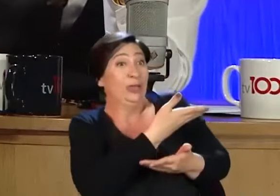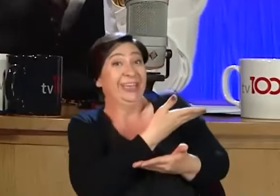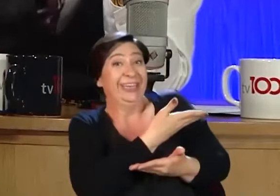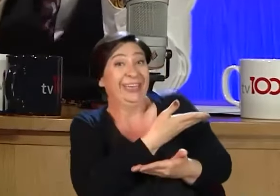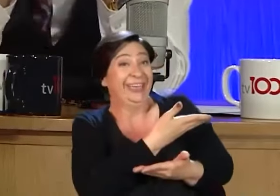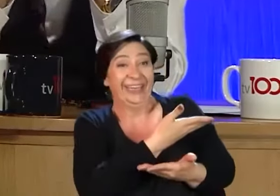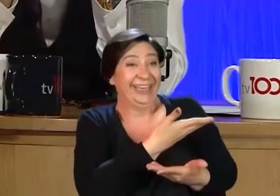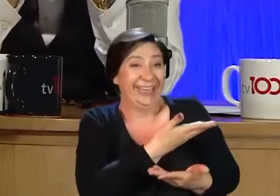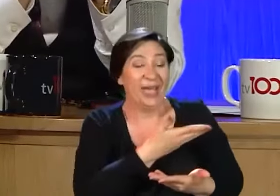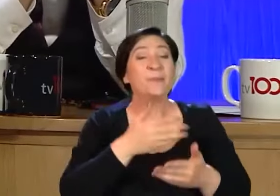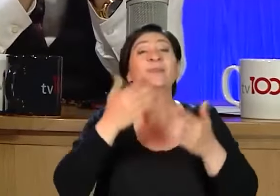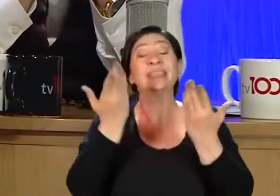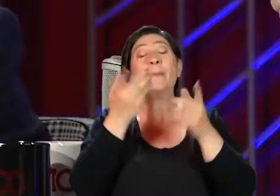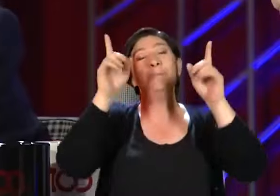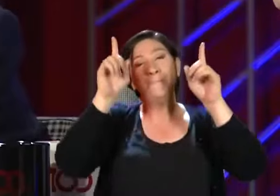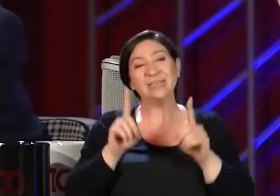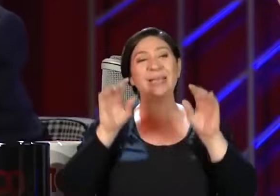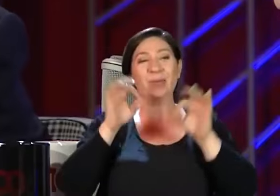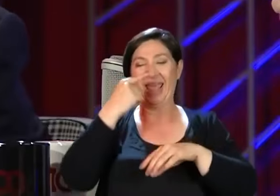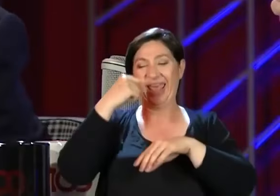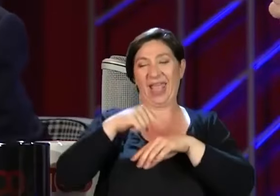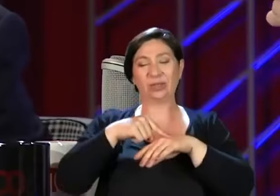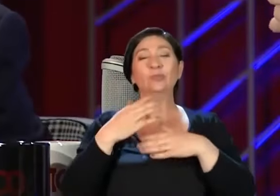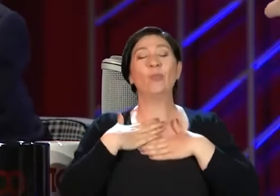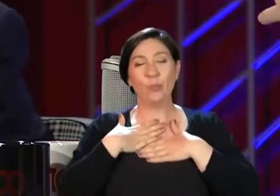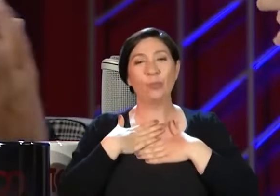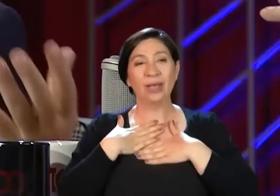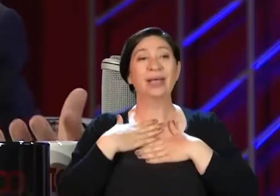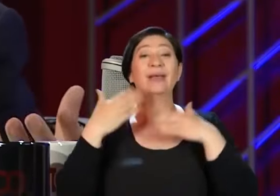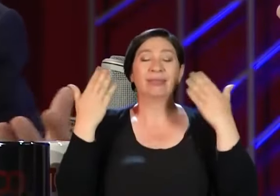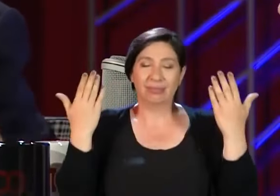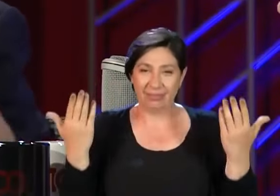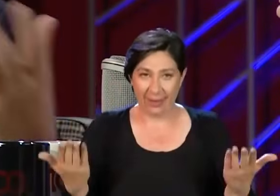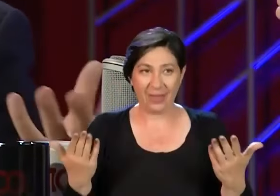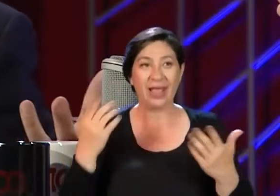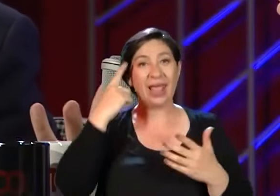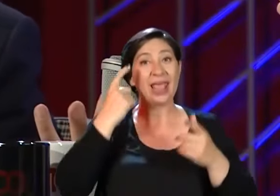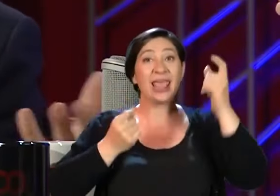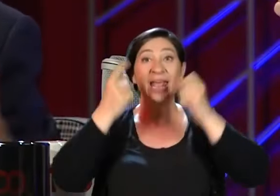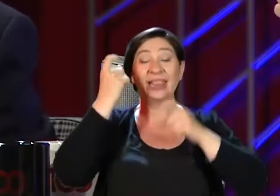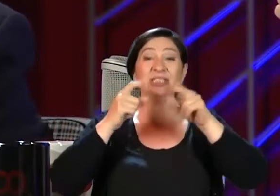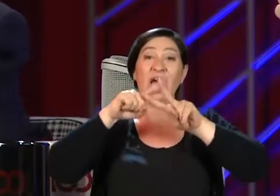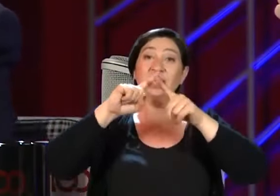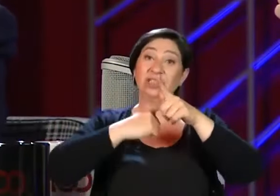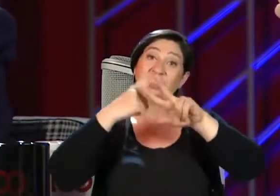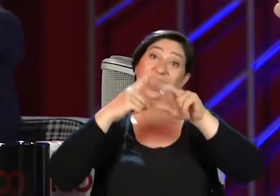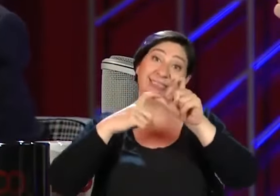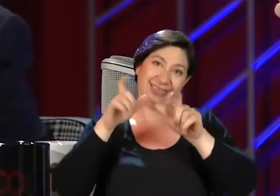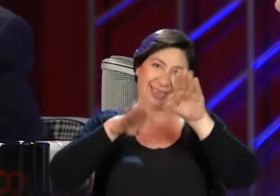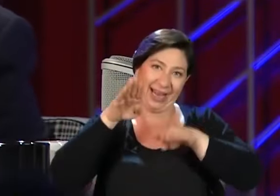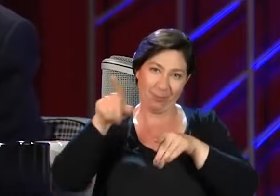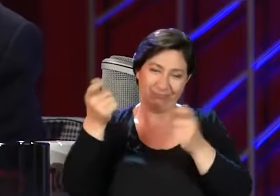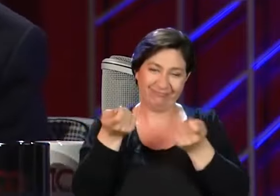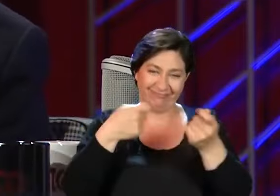Ama zaten baştan beri inancım odur ki, tabii ki yaratıcı ajanslar, bu sürece katkı